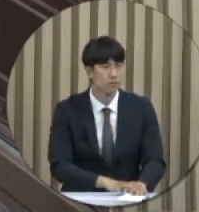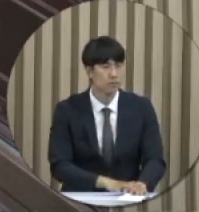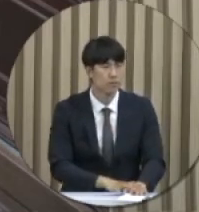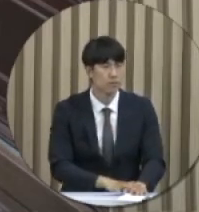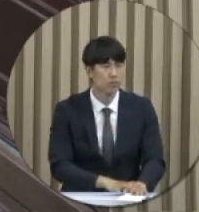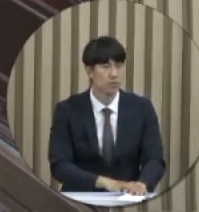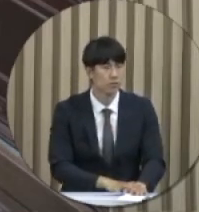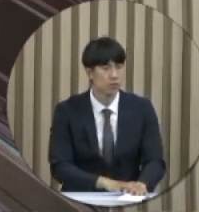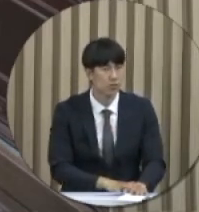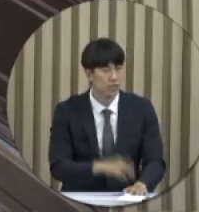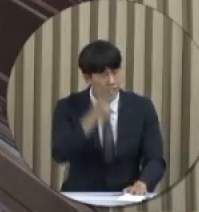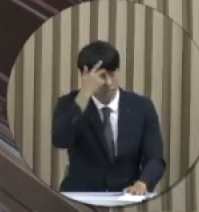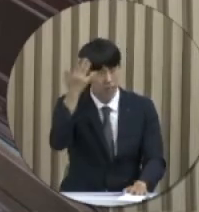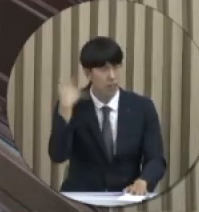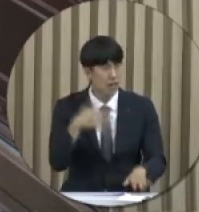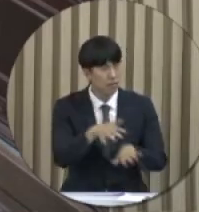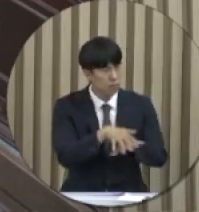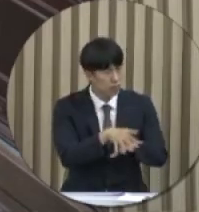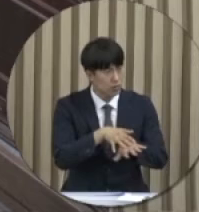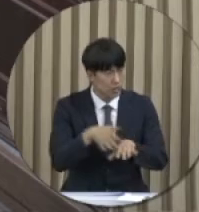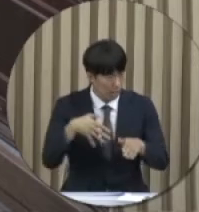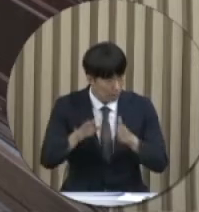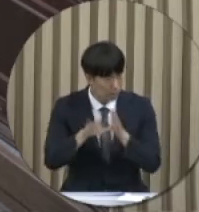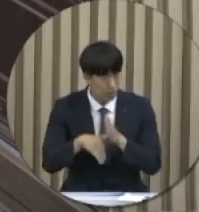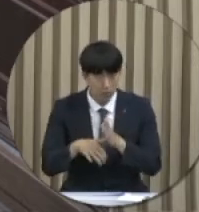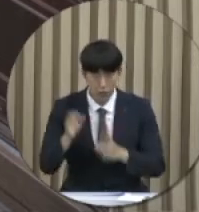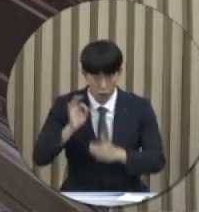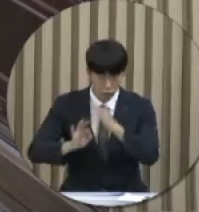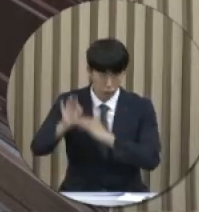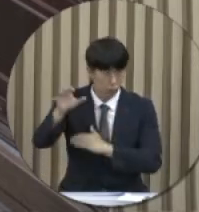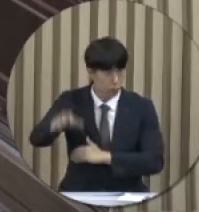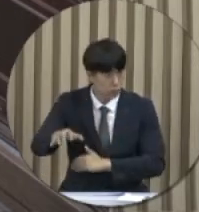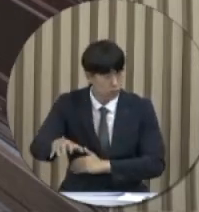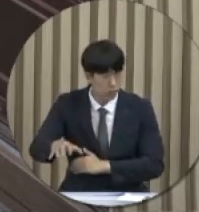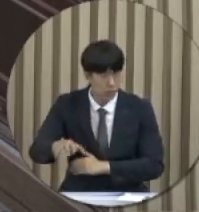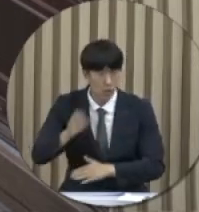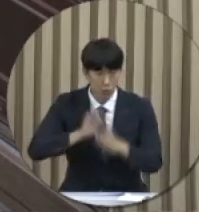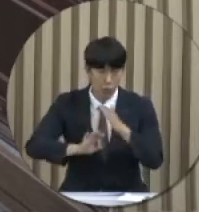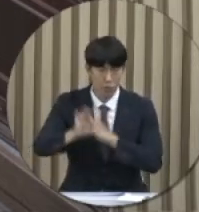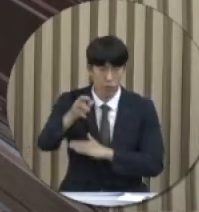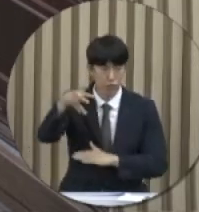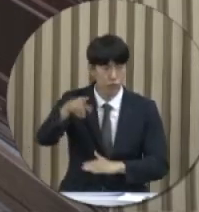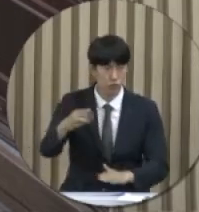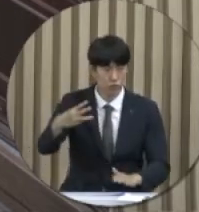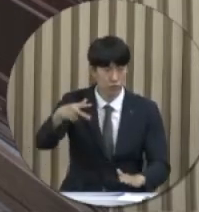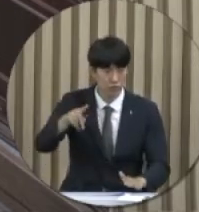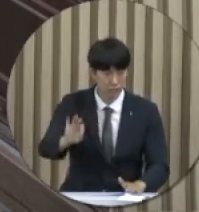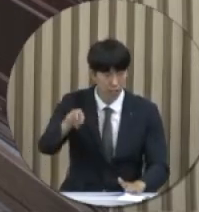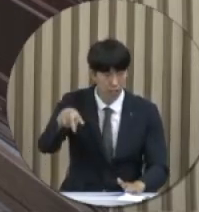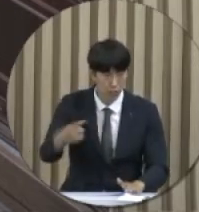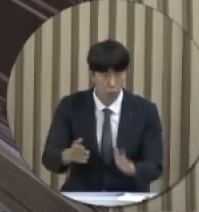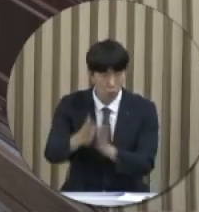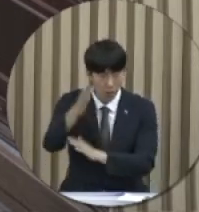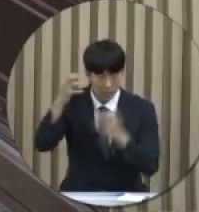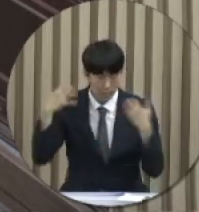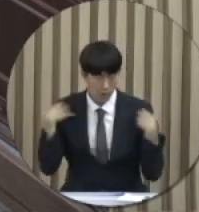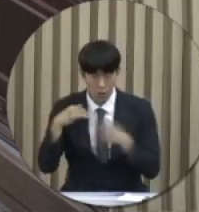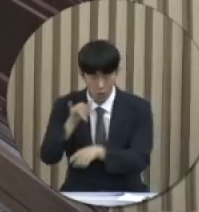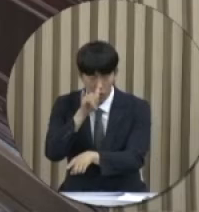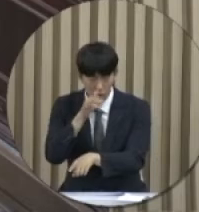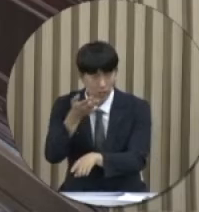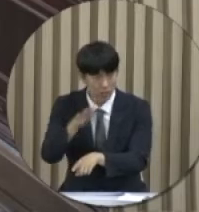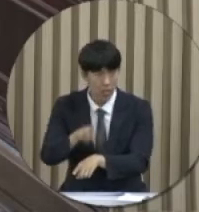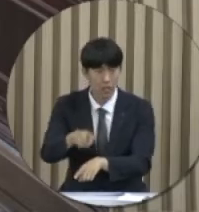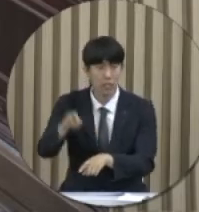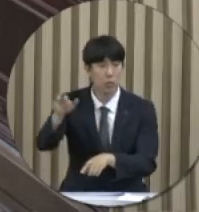구청체제로 갔었을 때 특히 이 동북권에 지금 이제 동부출장소가 있는데 이 자리에 만약에